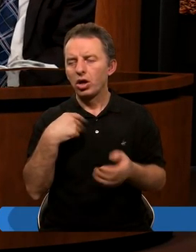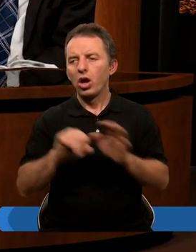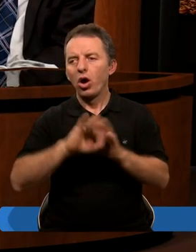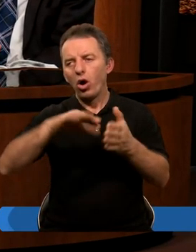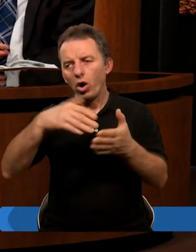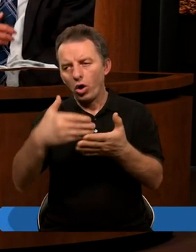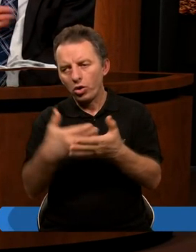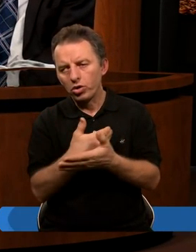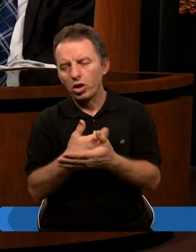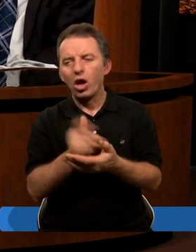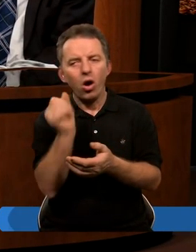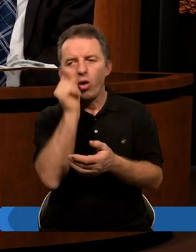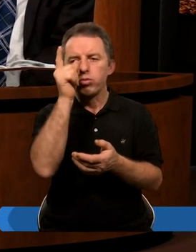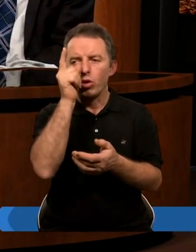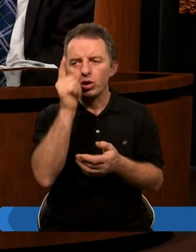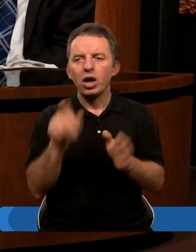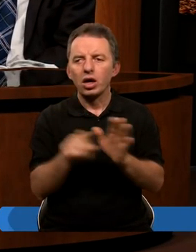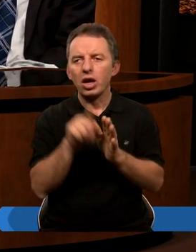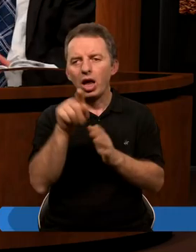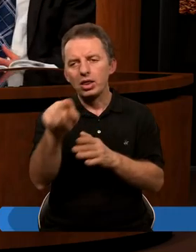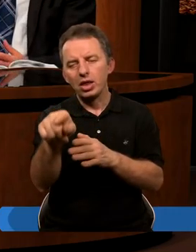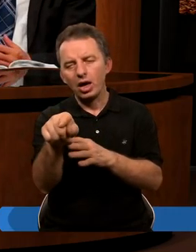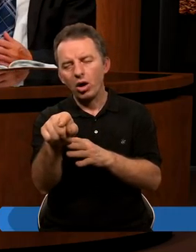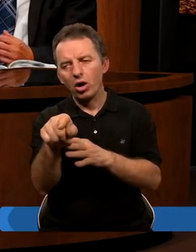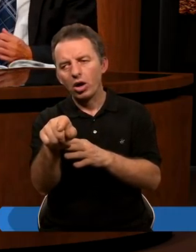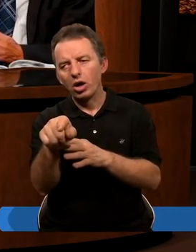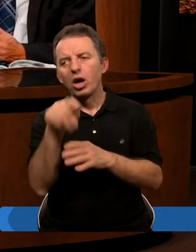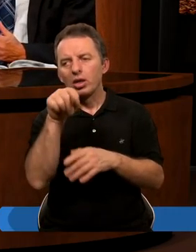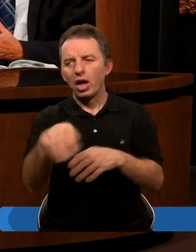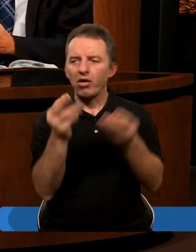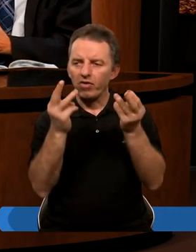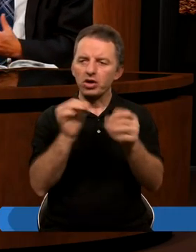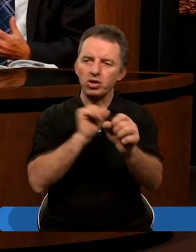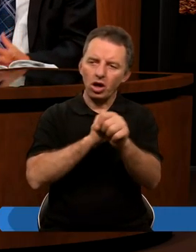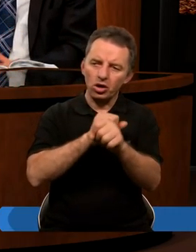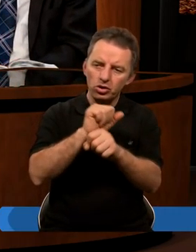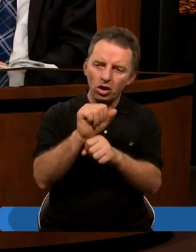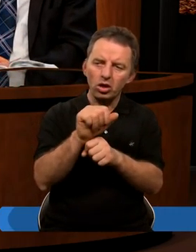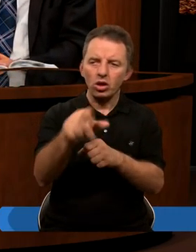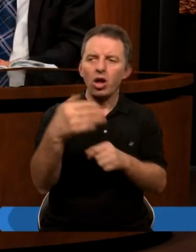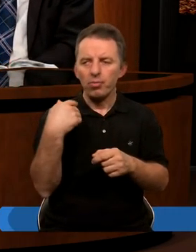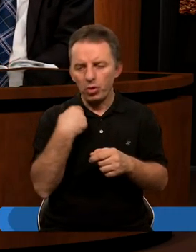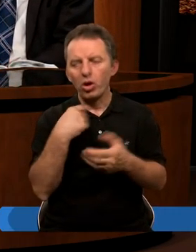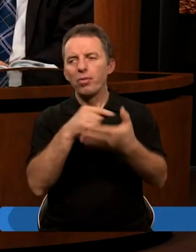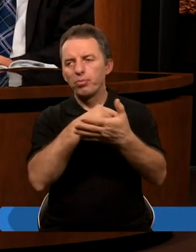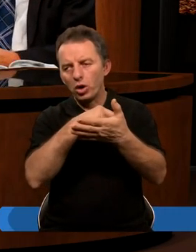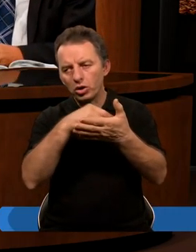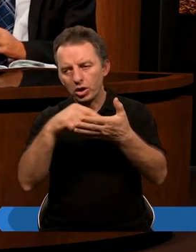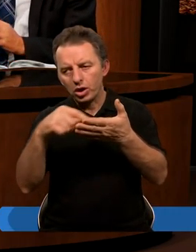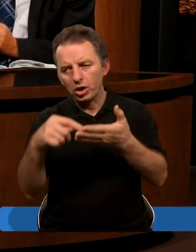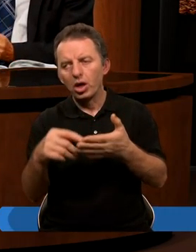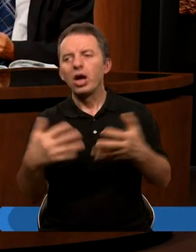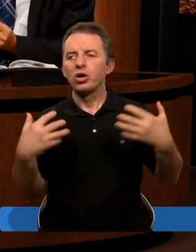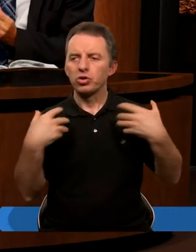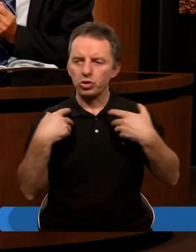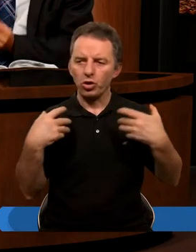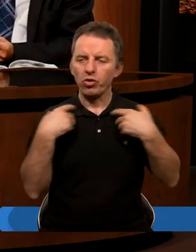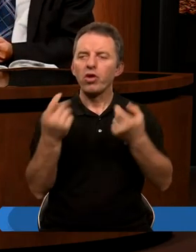odnowi, obudzi i dlatego tak ważna jest to, co też było i podkreślane, ta